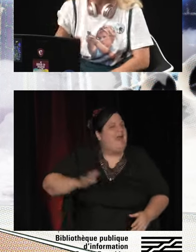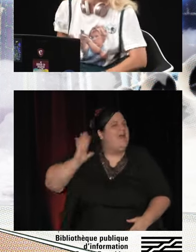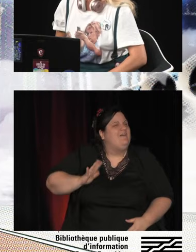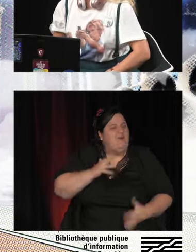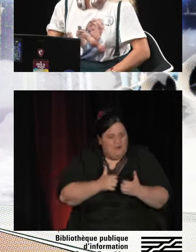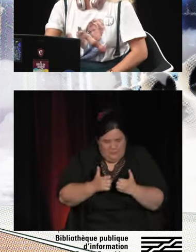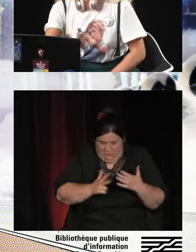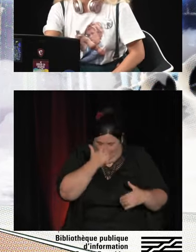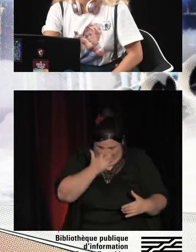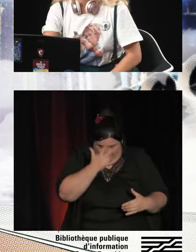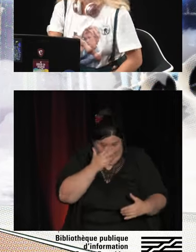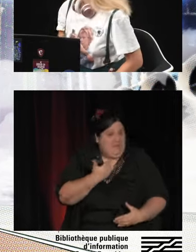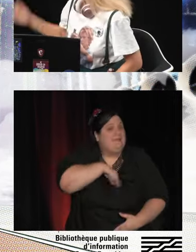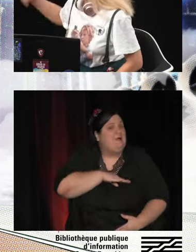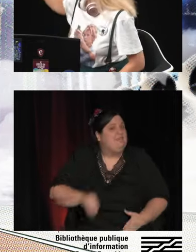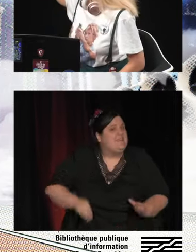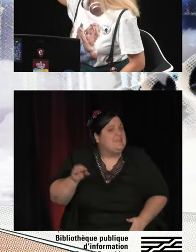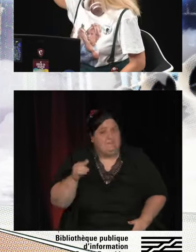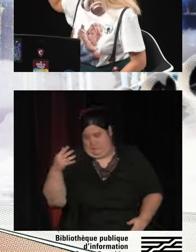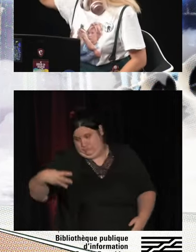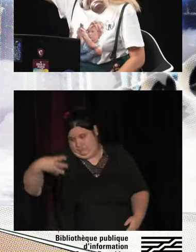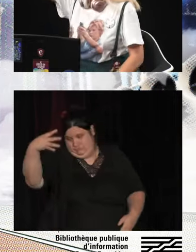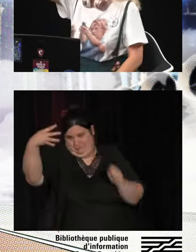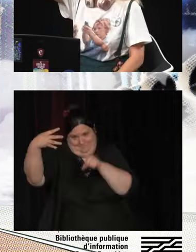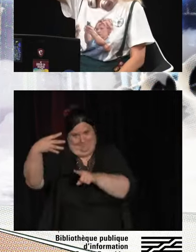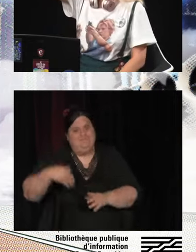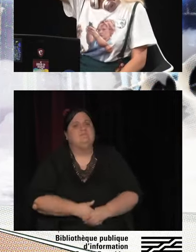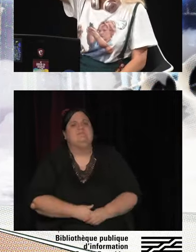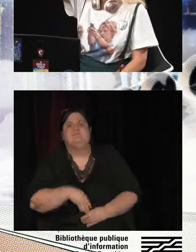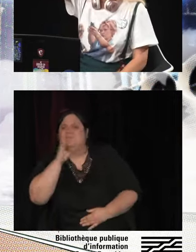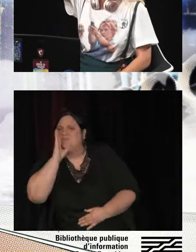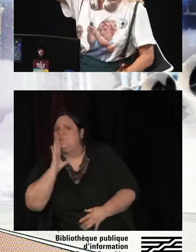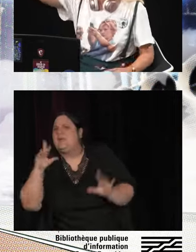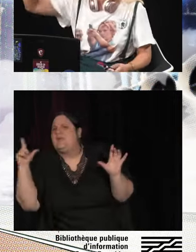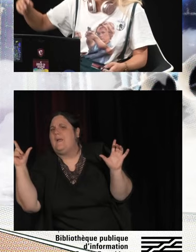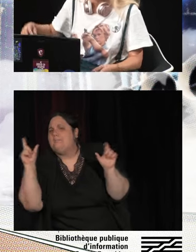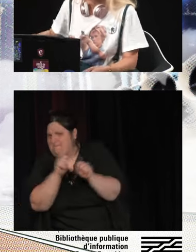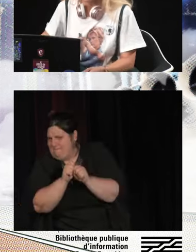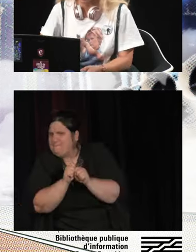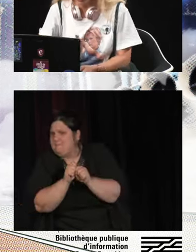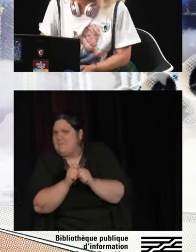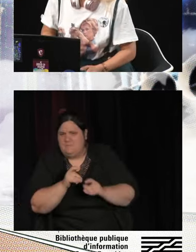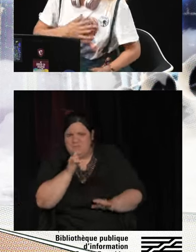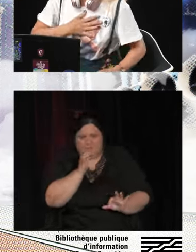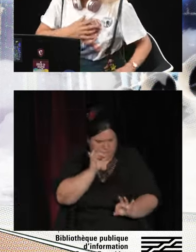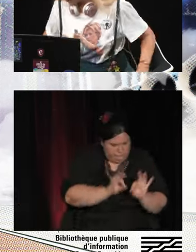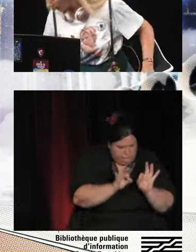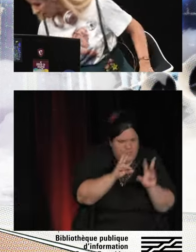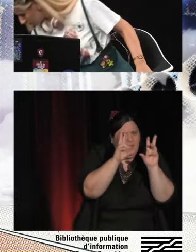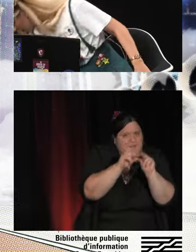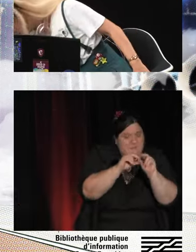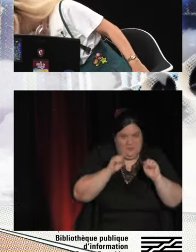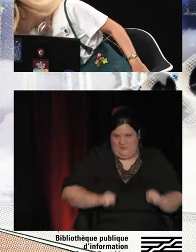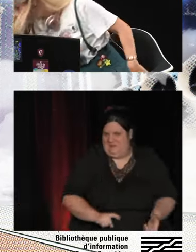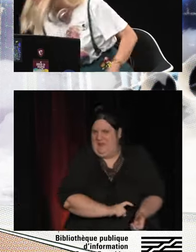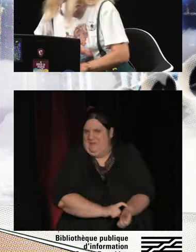ils sont là. On peut repasser sur l'autre scène le temps que je fasse le changement de setup, parce que je vais vous raconter une petite histoire. Ouais, non, mais là, j'ai de